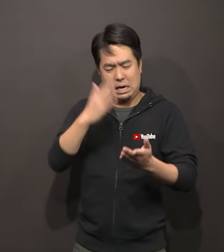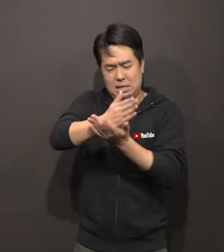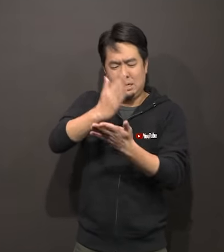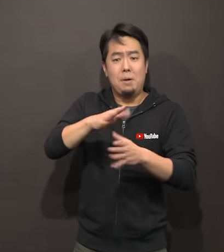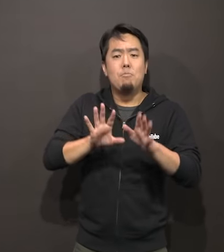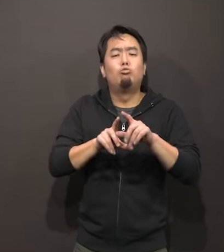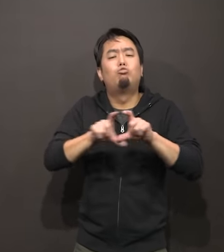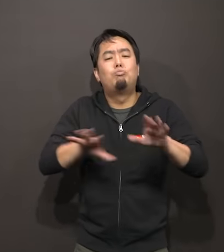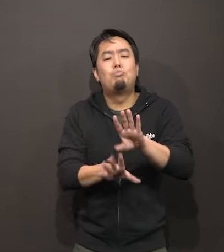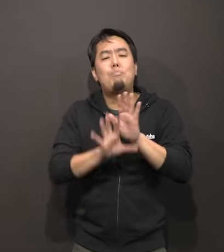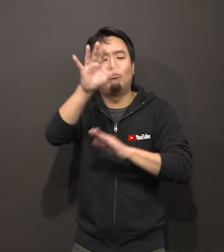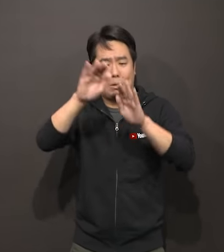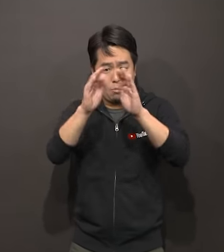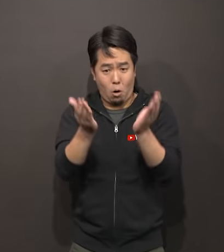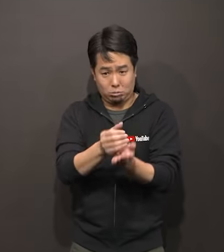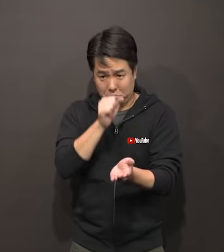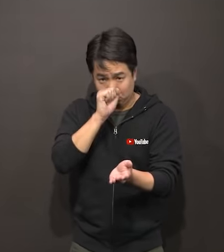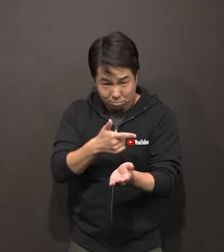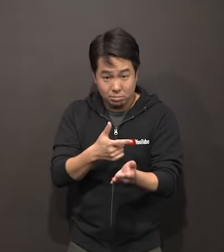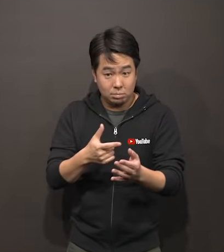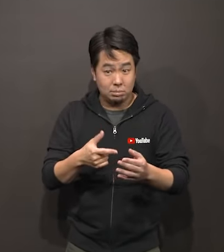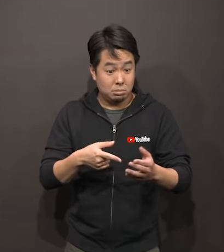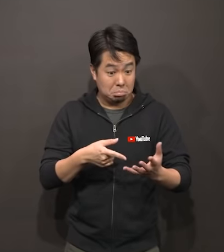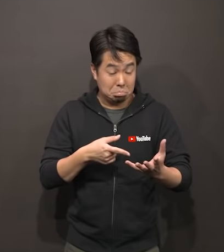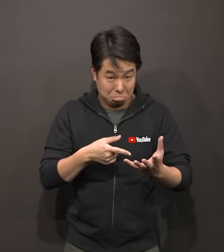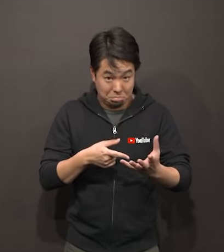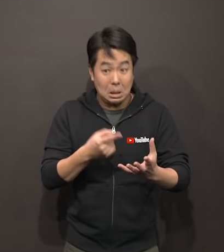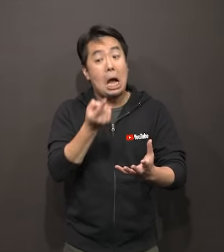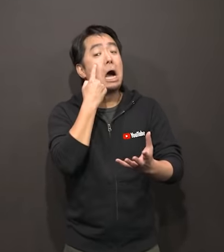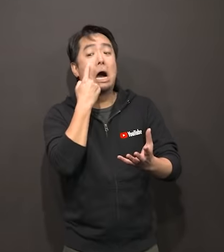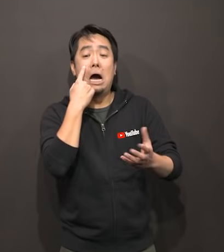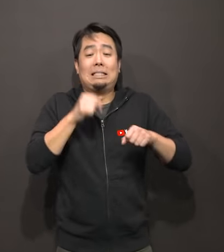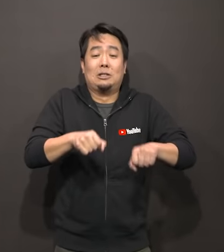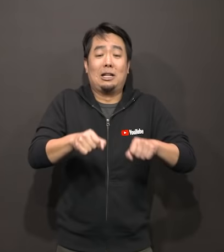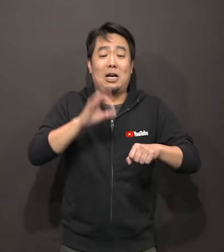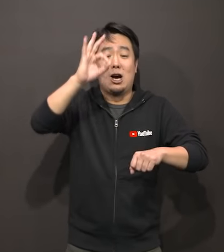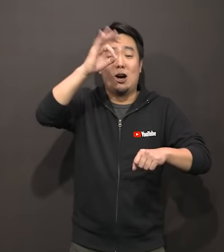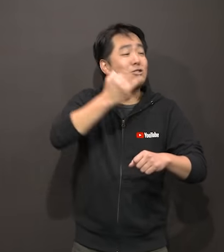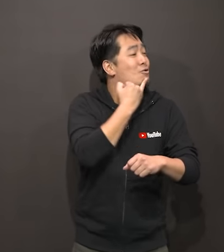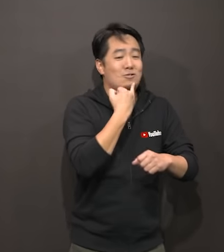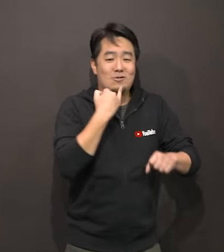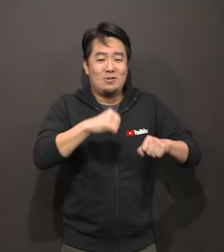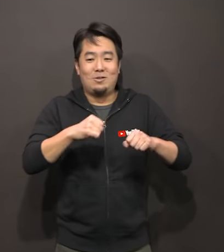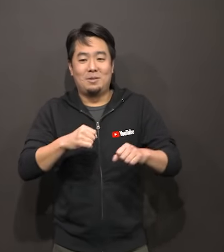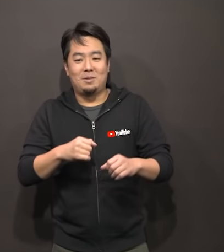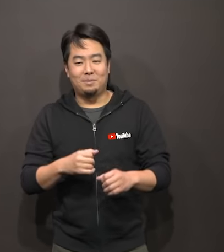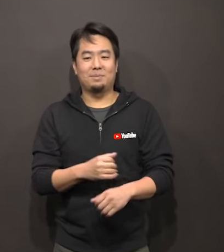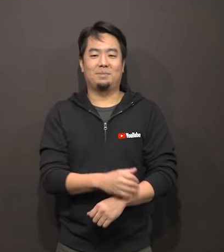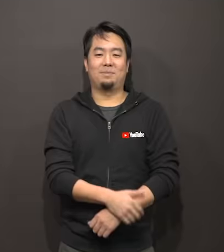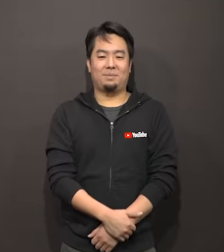これバスケットボールじゃできないのかな? うわちっちゃ! ちっちゃ! 1回バスケットボールでやってみよう 行こう! 行きまーす!